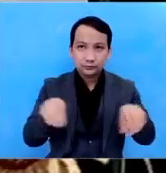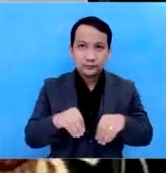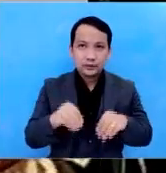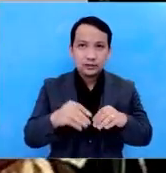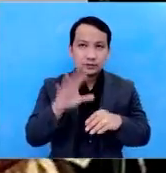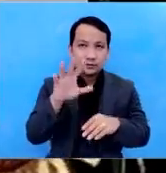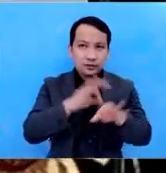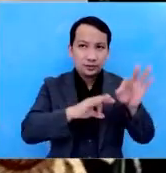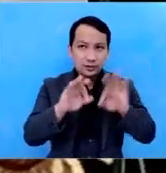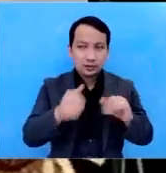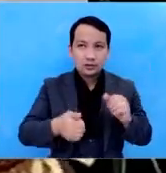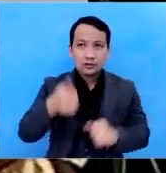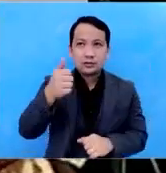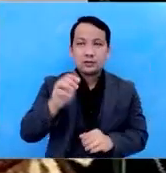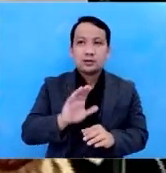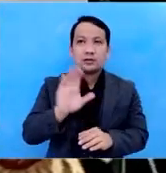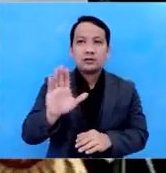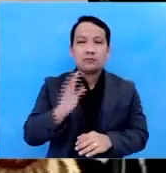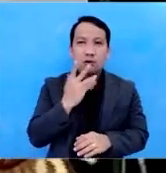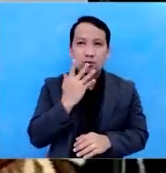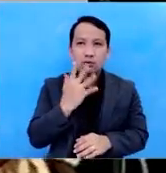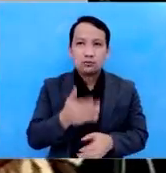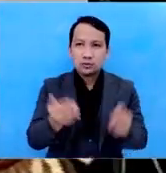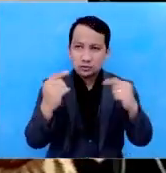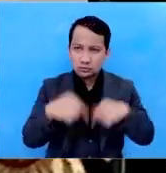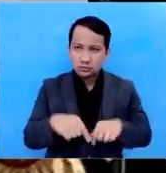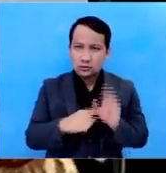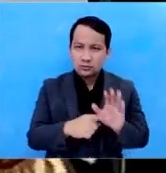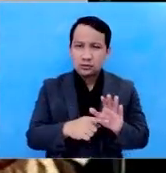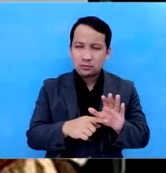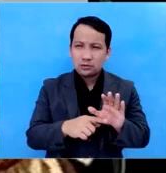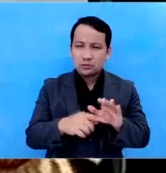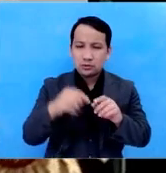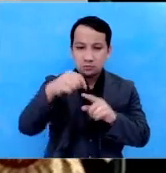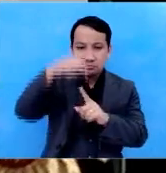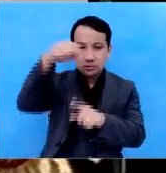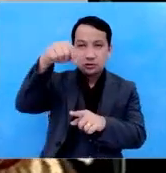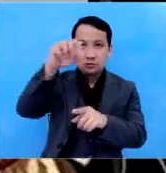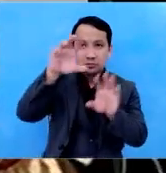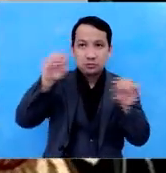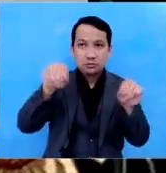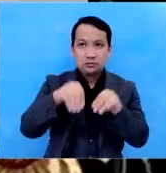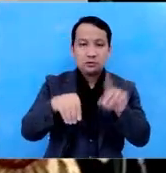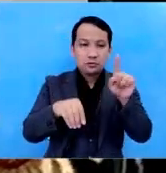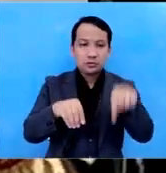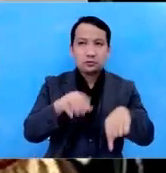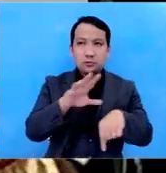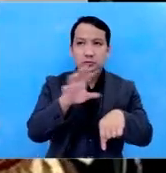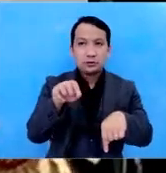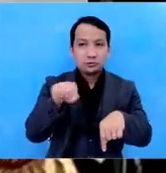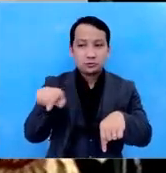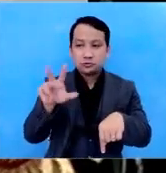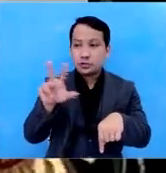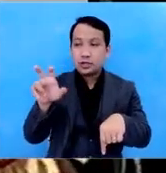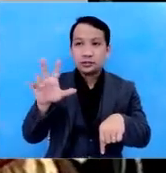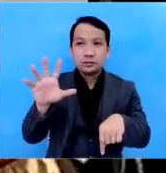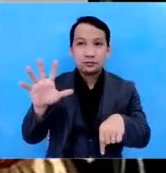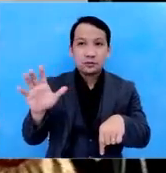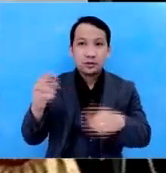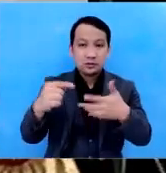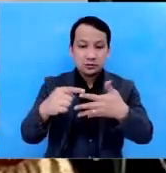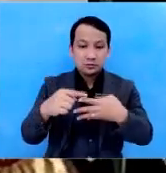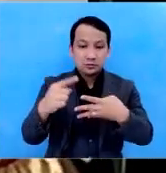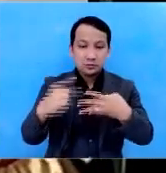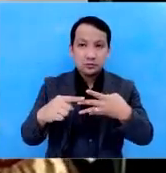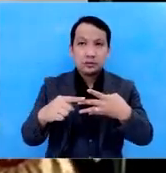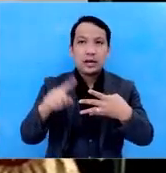10 feet ang taas at kulay. Para naman sa kumukuti-kutitap na parol, naglalaro sa 1,500 hanggang 3,500